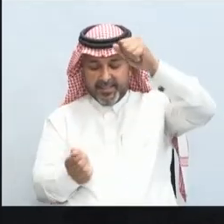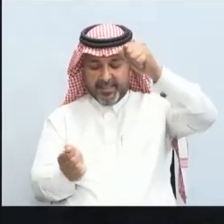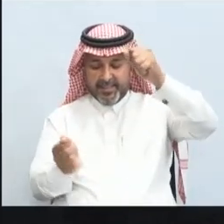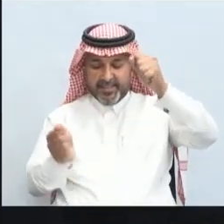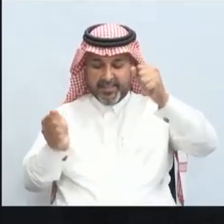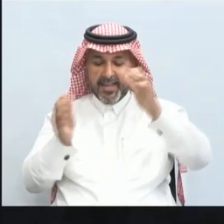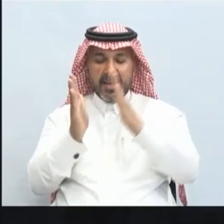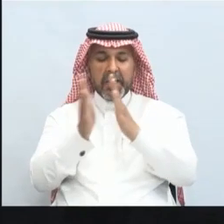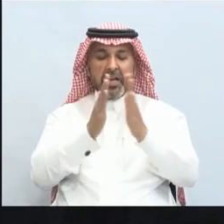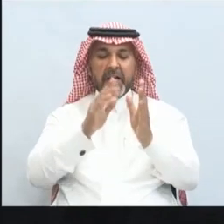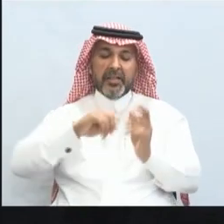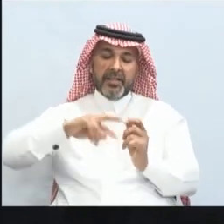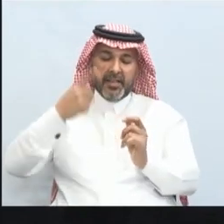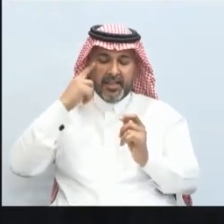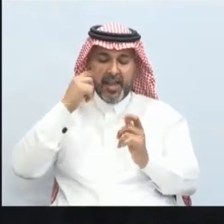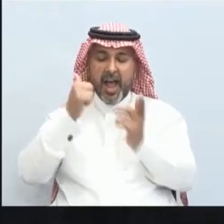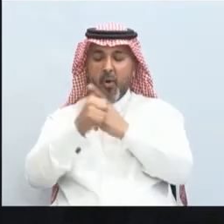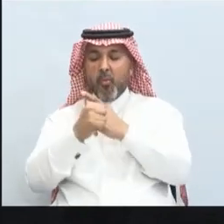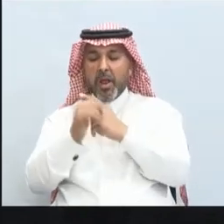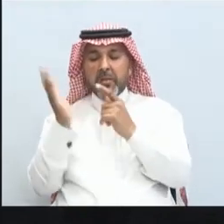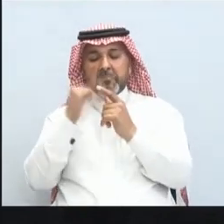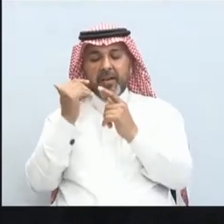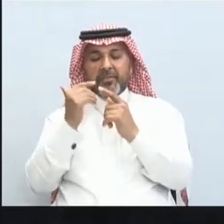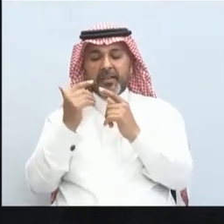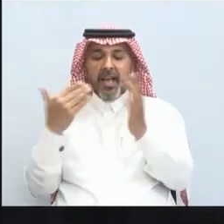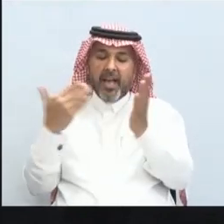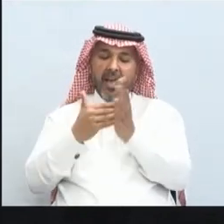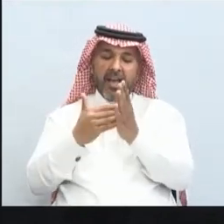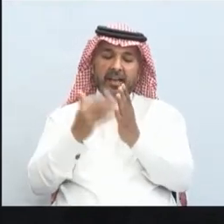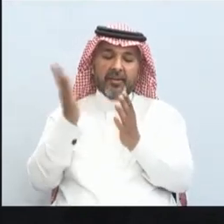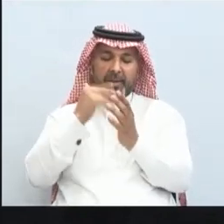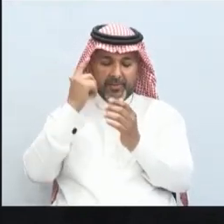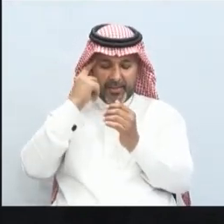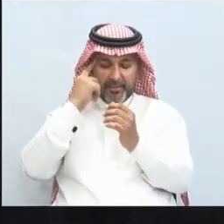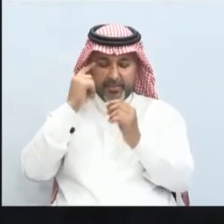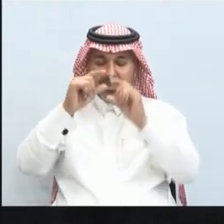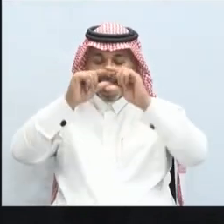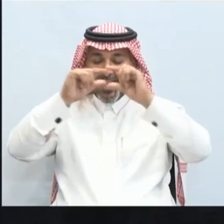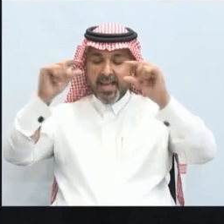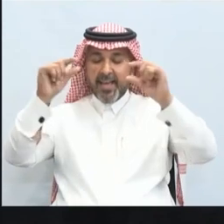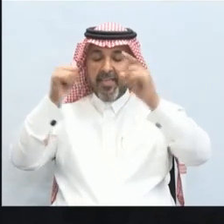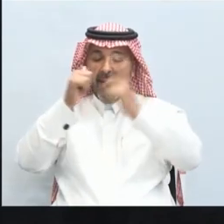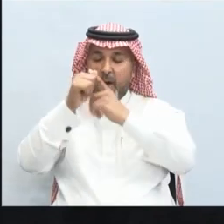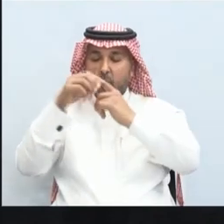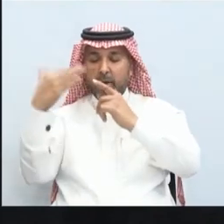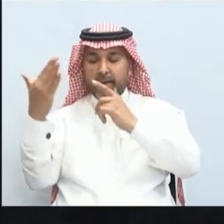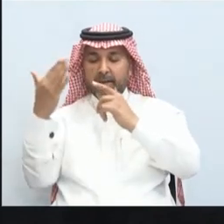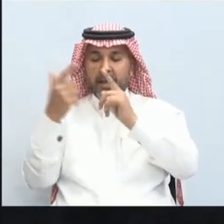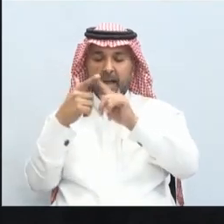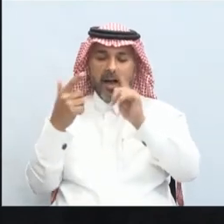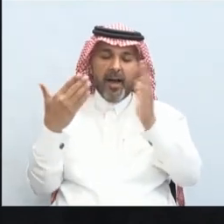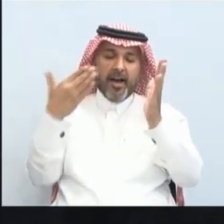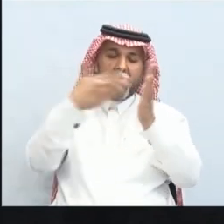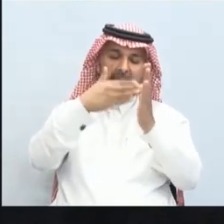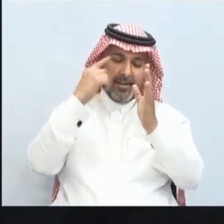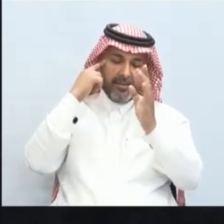بدايه ولا في نقطه نهايه على عكس التباديل الخطي التباديل الخطي اذا تتذكرون السؤال اللي كانوا يصورون في واحد يمين